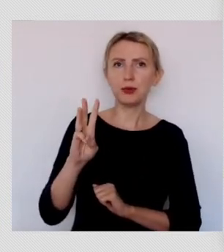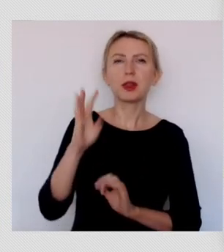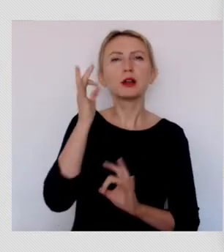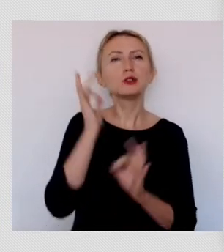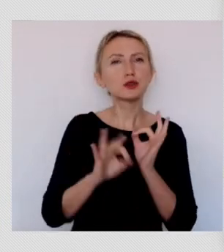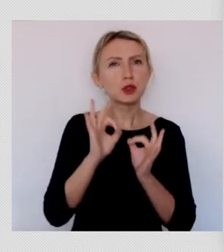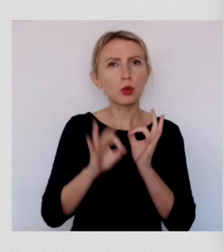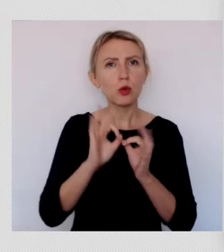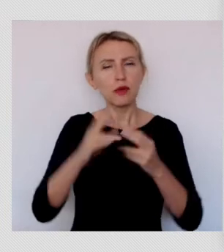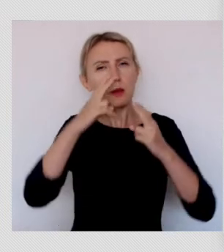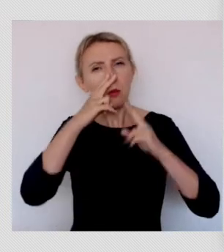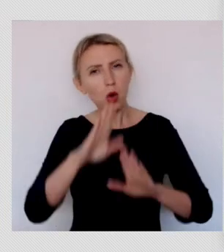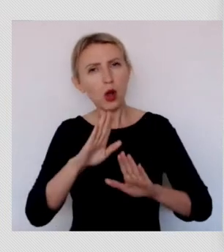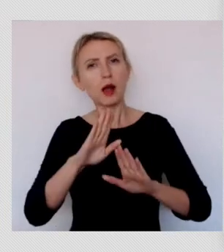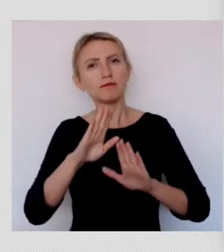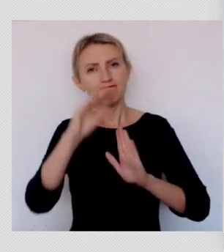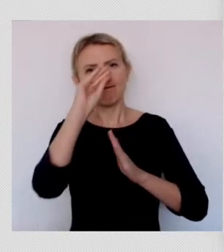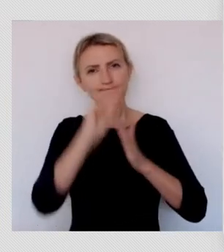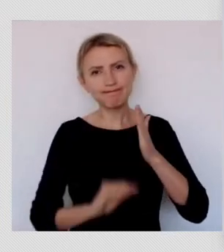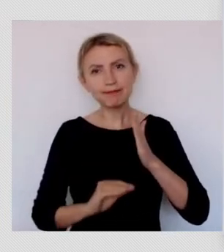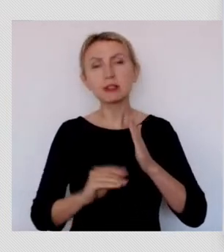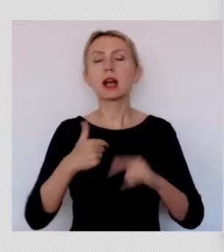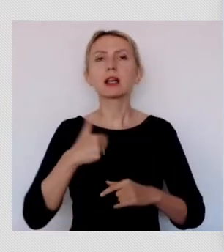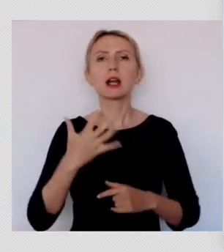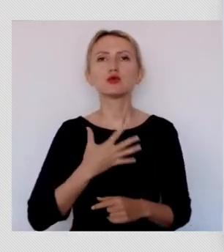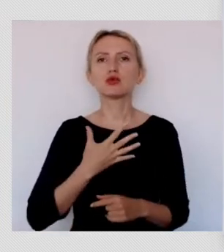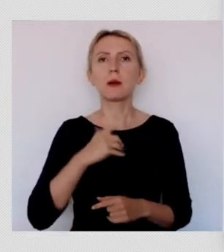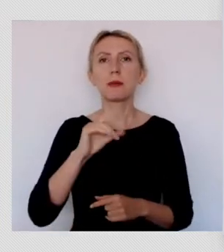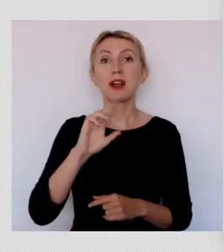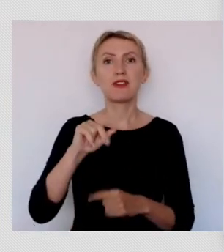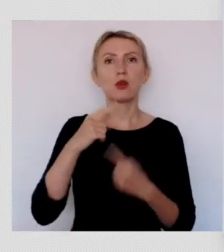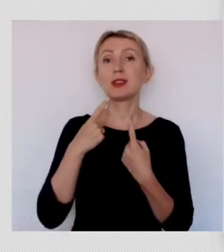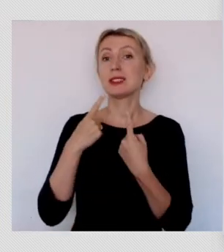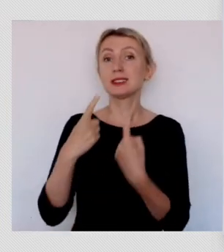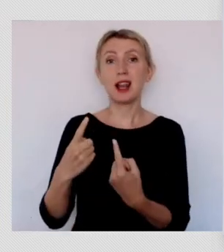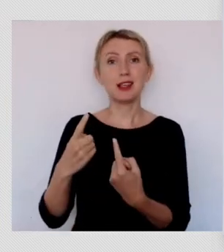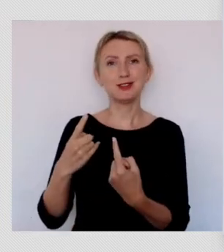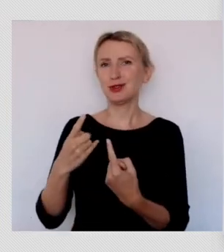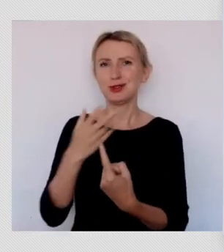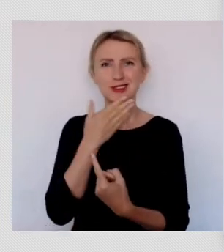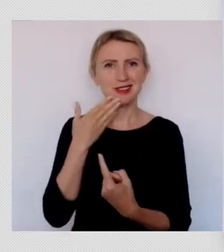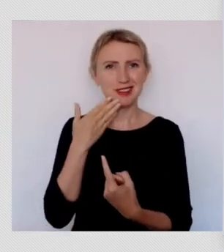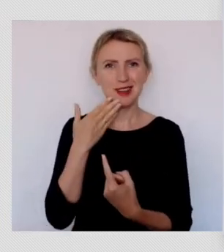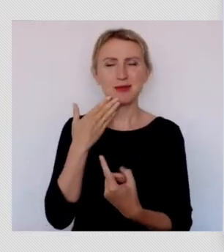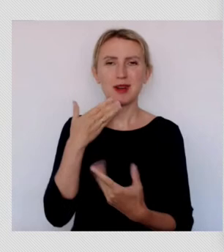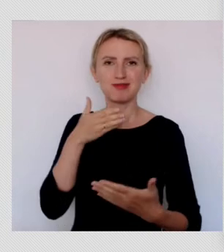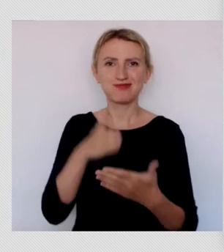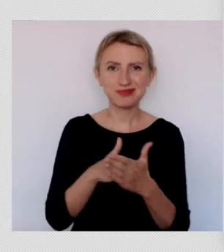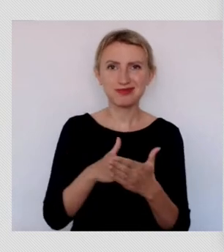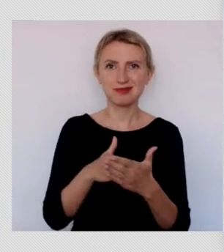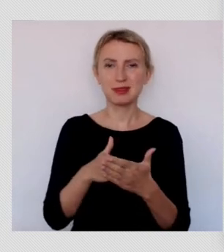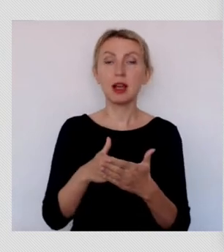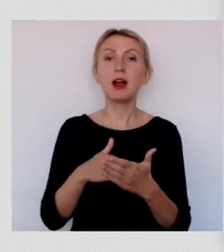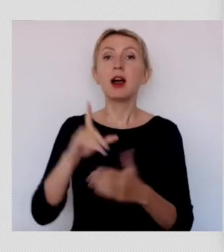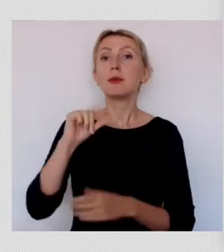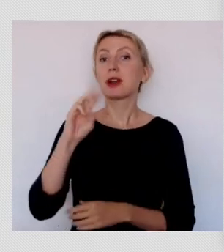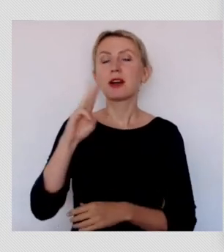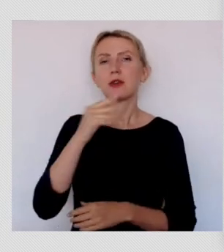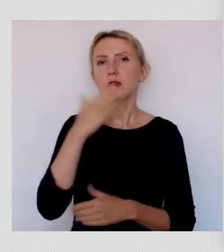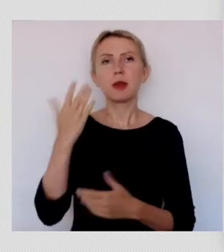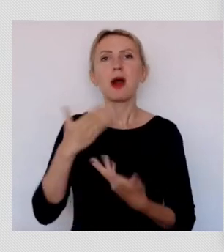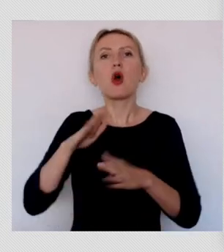opisuję. Moim zdaniem niezależność PKW została ograniczona poprzez pozbawienie członków PKW ochrony